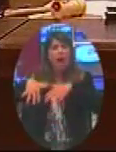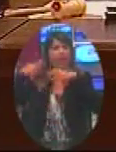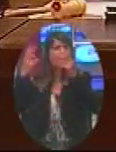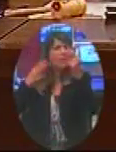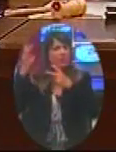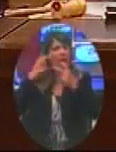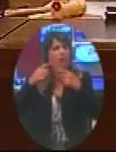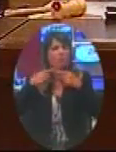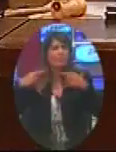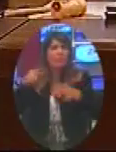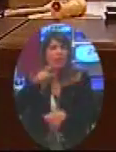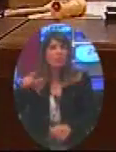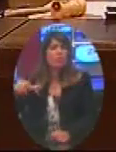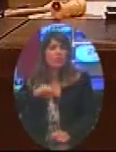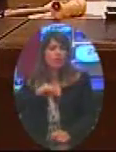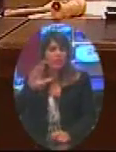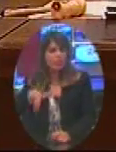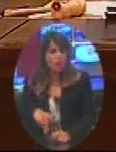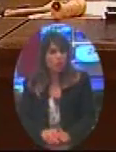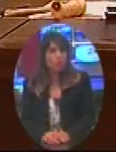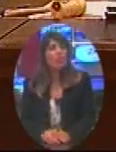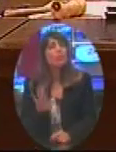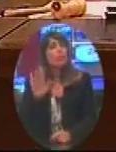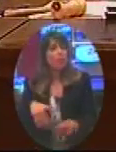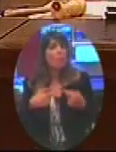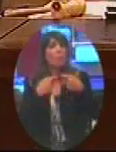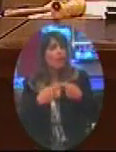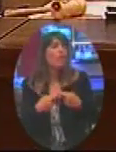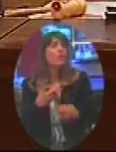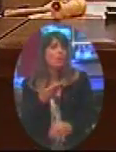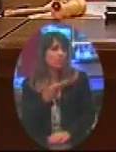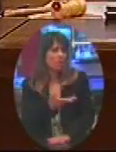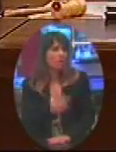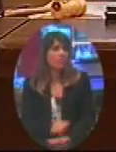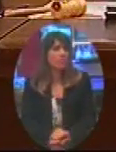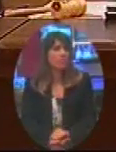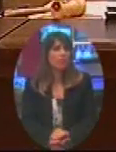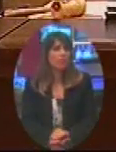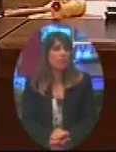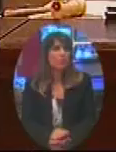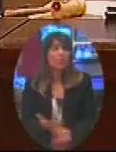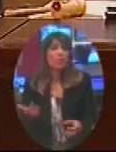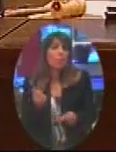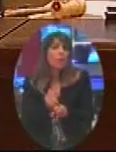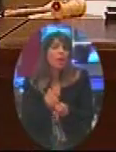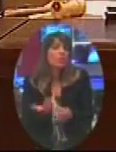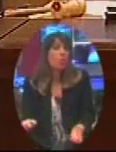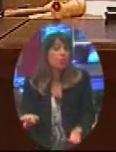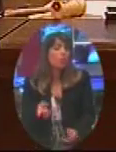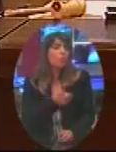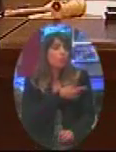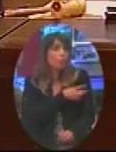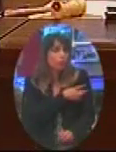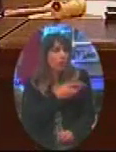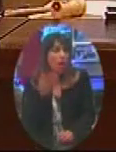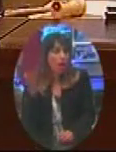בעלי אינטרסים, כולל על חברי כנסת, אל המשטרה. מה לעשות? גם אנחנו מדינה דמוקרטית, אז מותר להכפיש